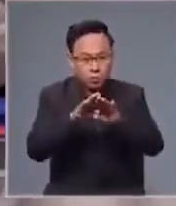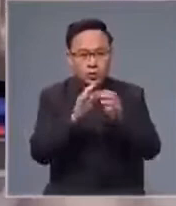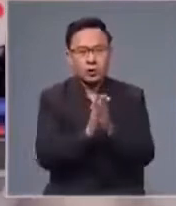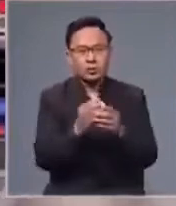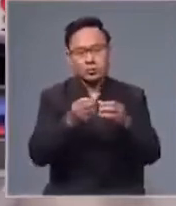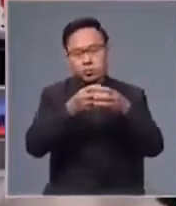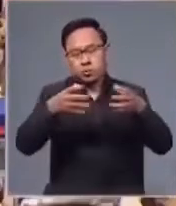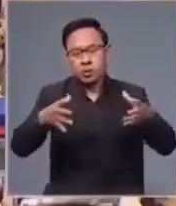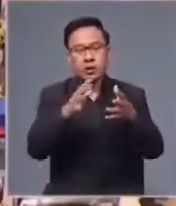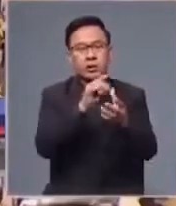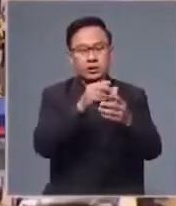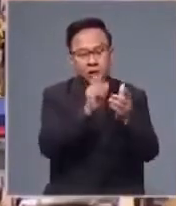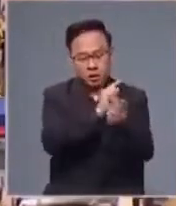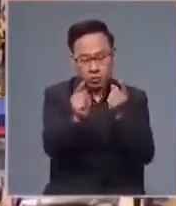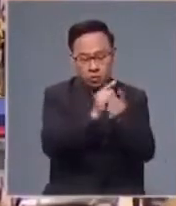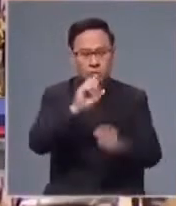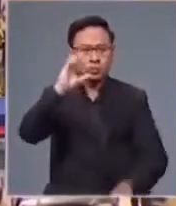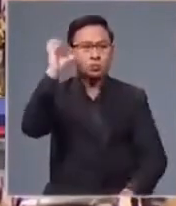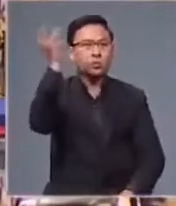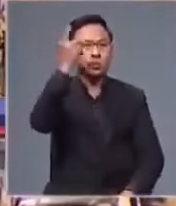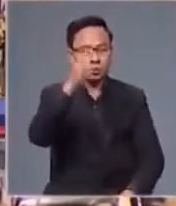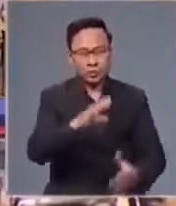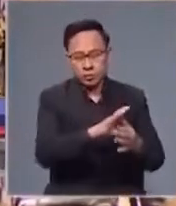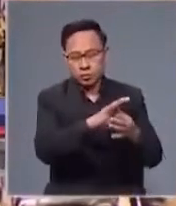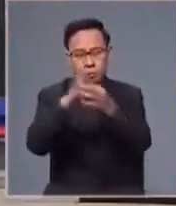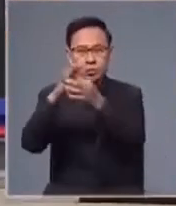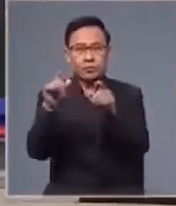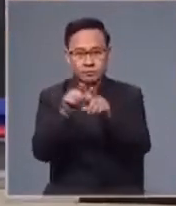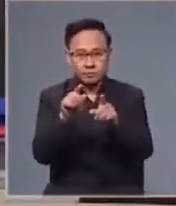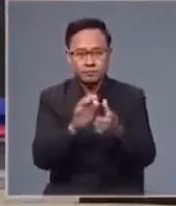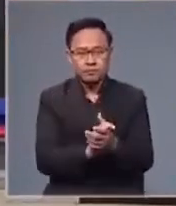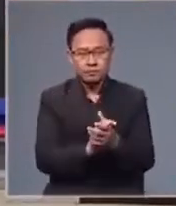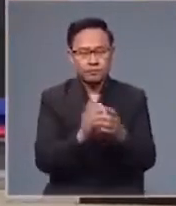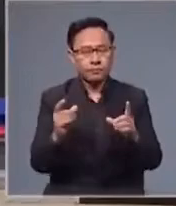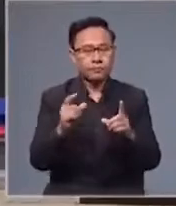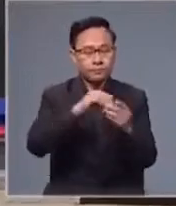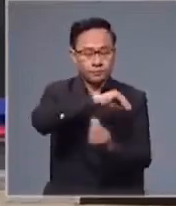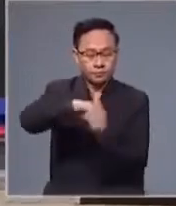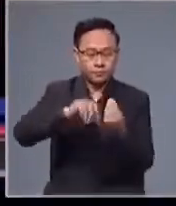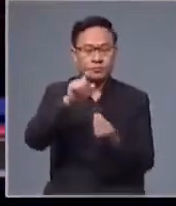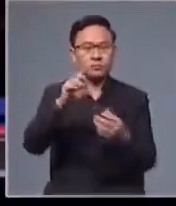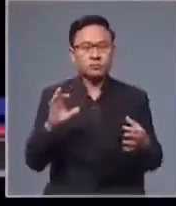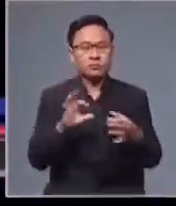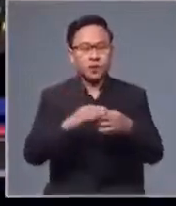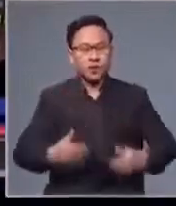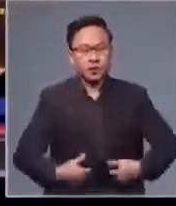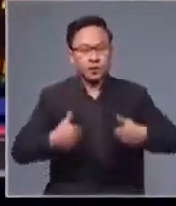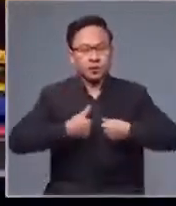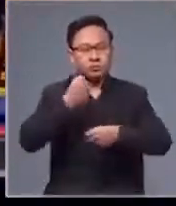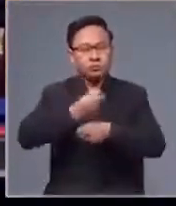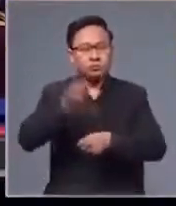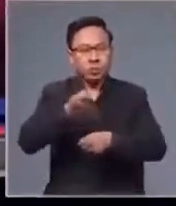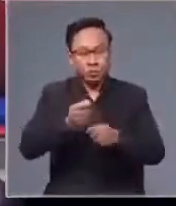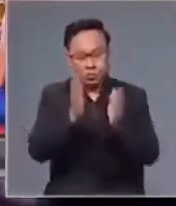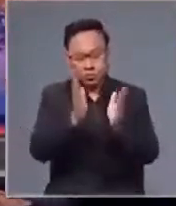ใหญ่ได้แก่สังคมโลกเศรษฐกิจจึงเป็นเรื่องที่เกี่ยวข้องกับชีวิตประจำวันของคนเราอย่างหลีกเลี่ยงไม่